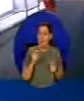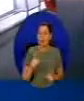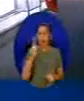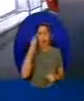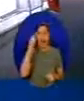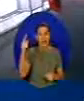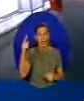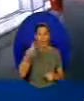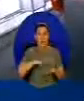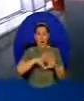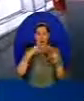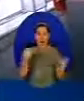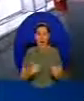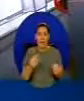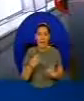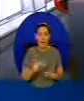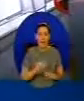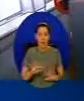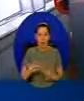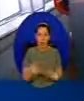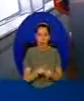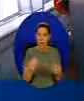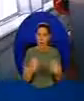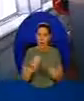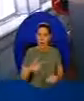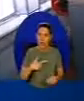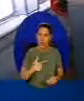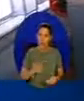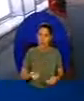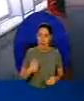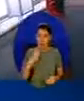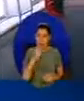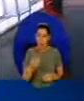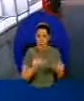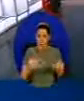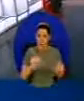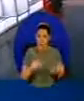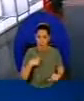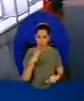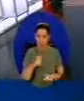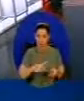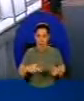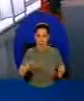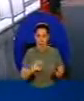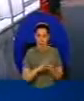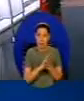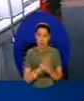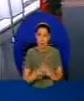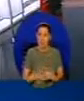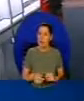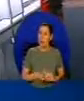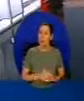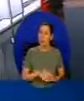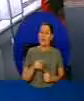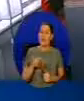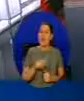המדהימות האלה בלי שיש לו את הכלים שיש לי. אני רואה את זה במעבדה, איך זה קורה. אני רואה איך ה-DNA משתנה. כן, הוא משתנה אקראית. לא היה לו DNA. לא